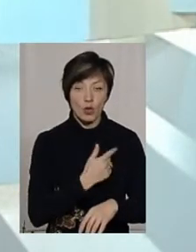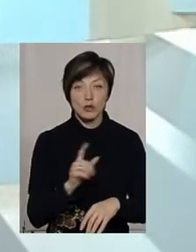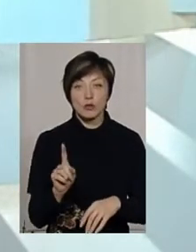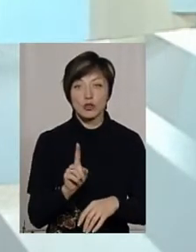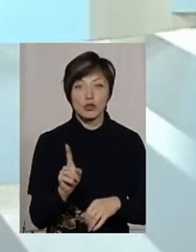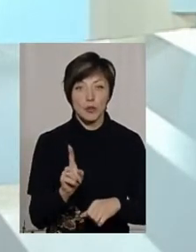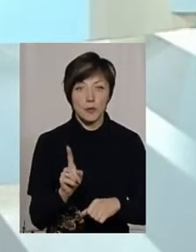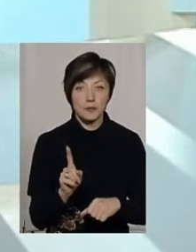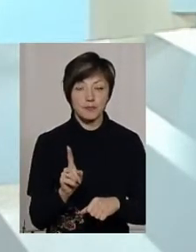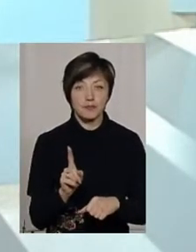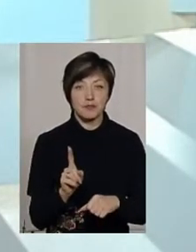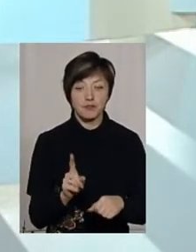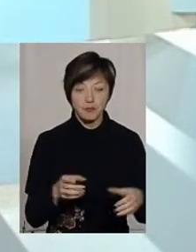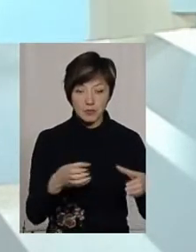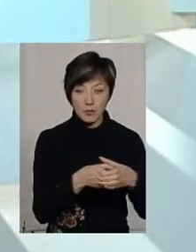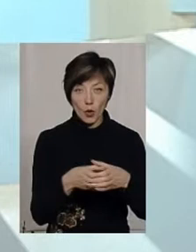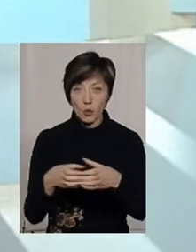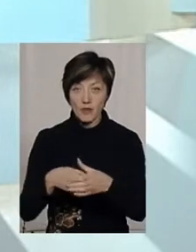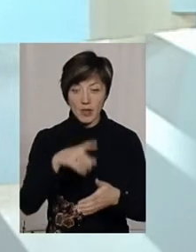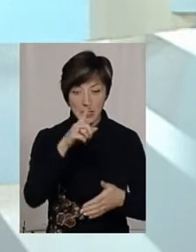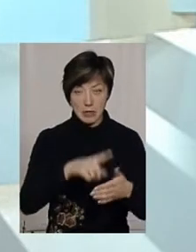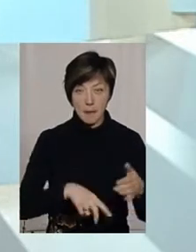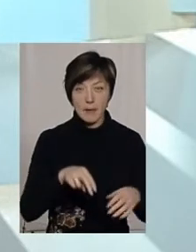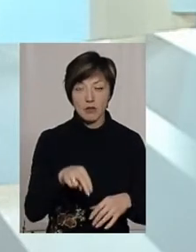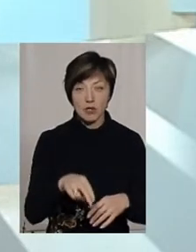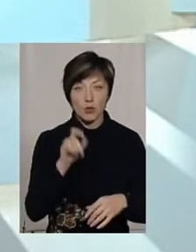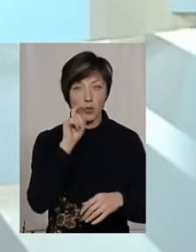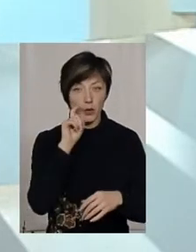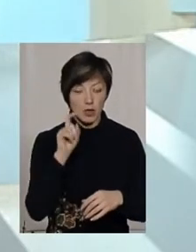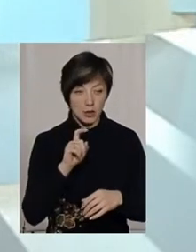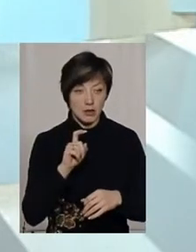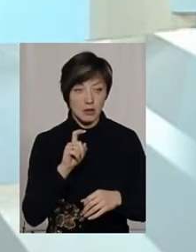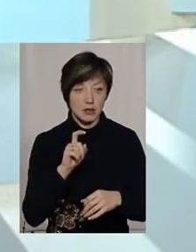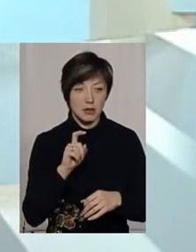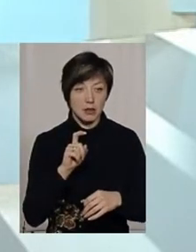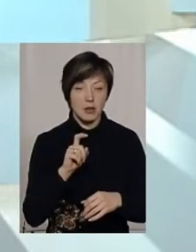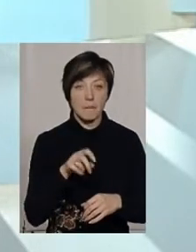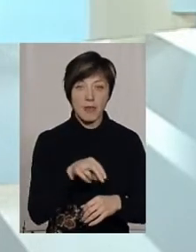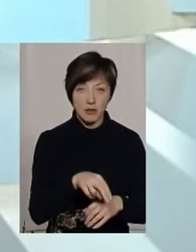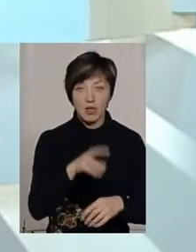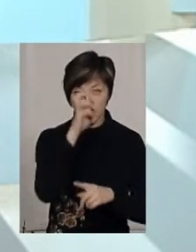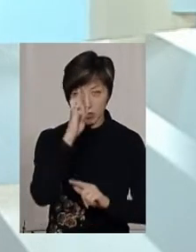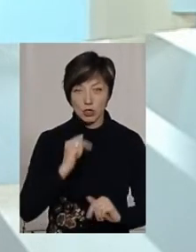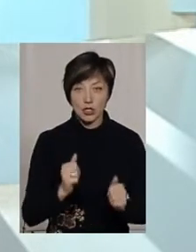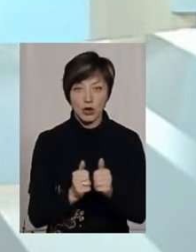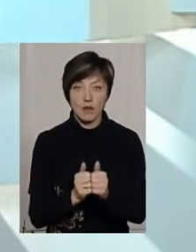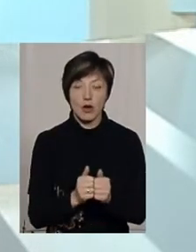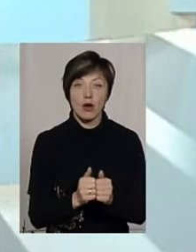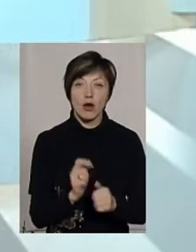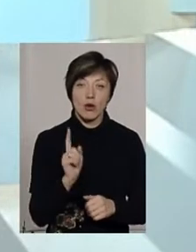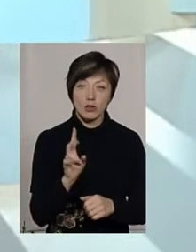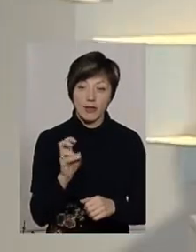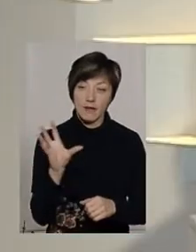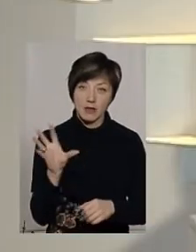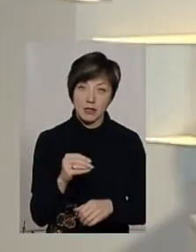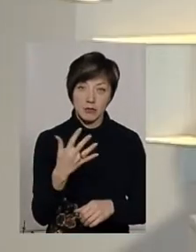щоб конфесії православні, а Україна, в принципі, православна держава, хоча не